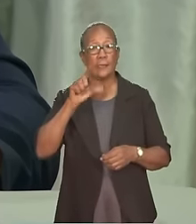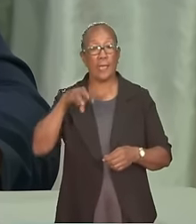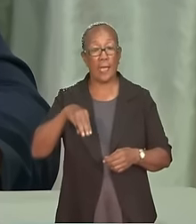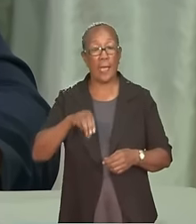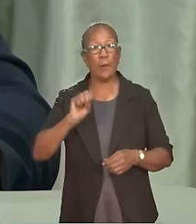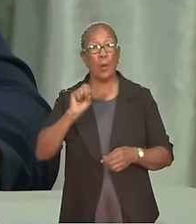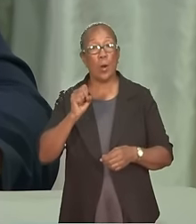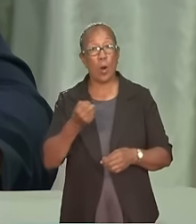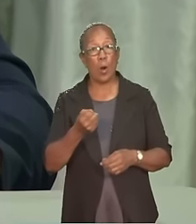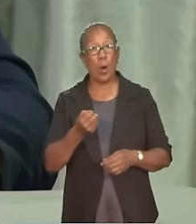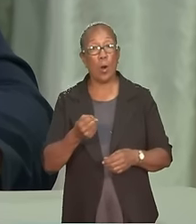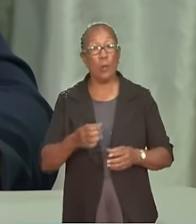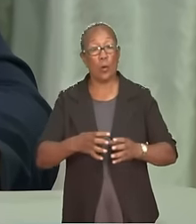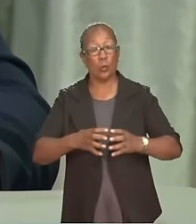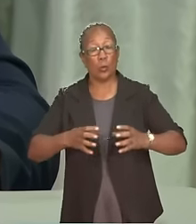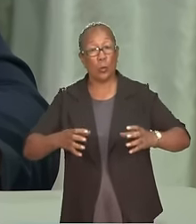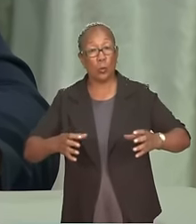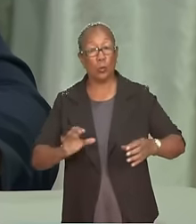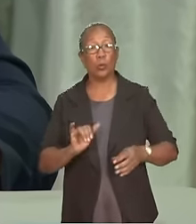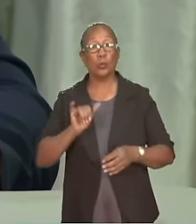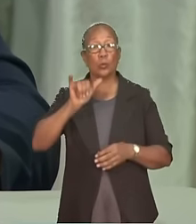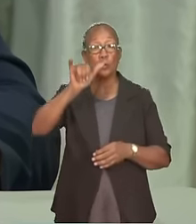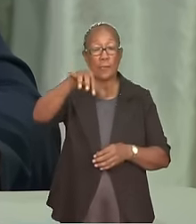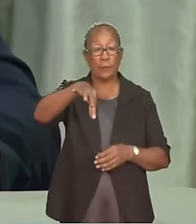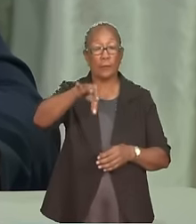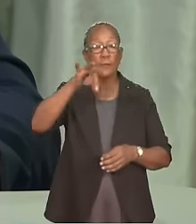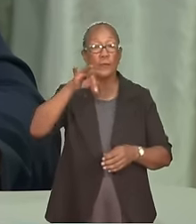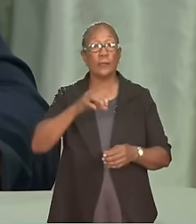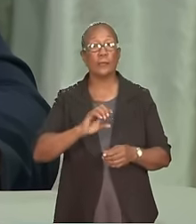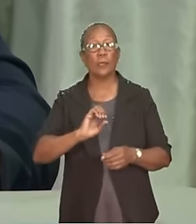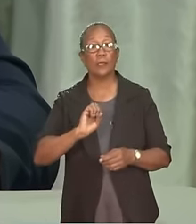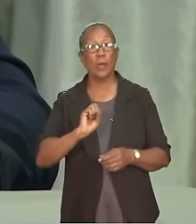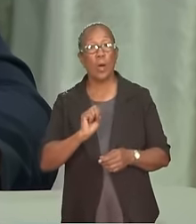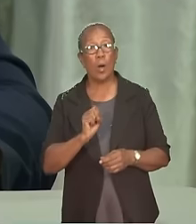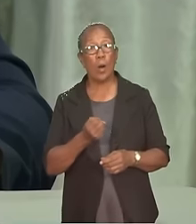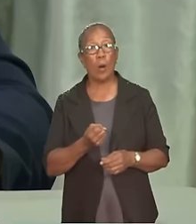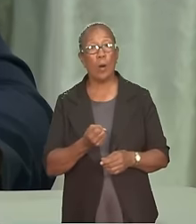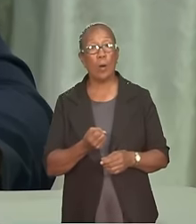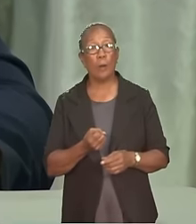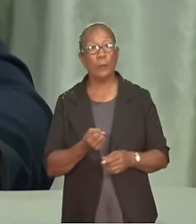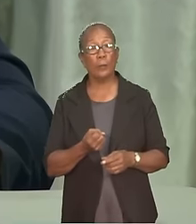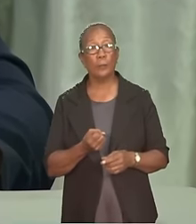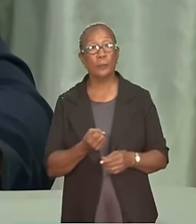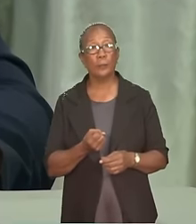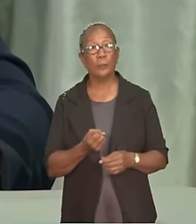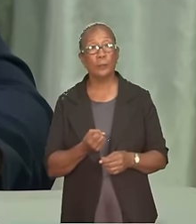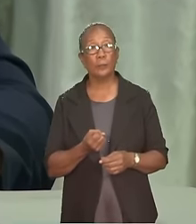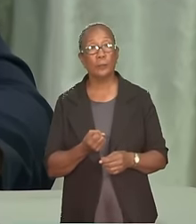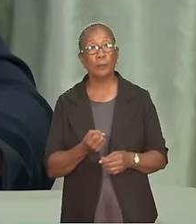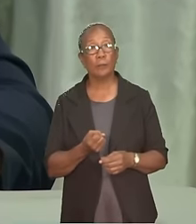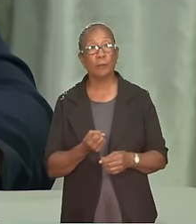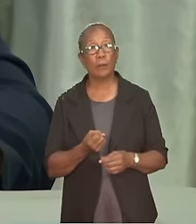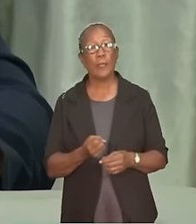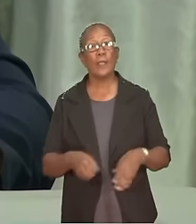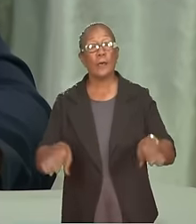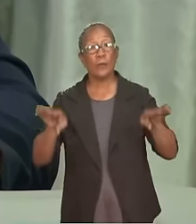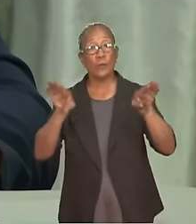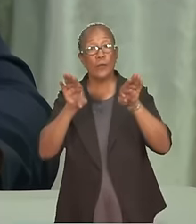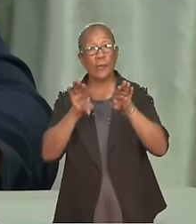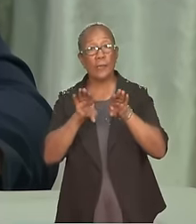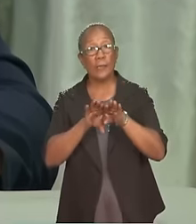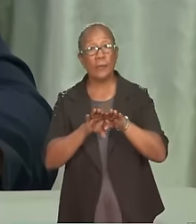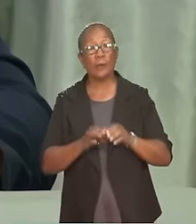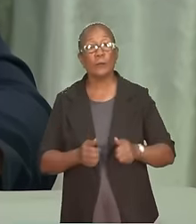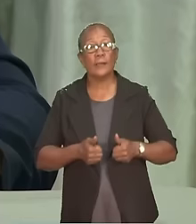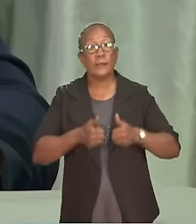soortgelijk toestel te vinden in de vorm van dry lease. Dry lease is namelijk dat je een overeenkomst sluit met inzet van